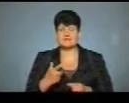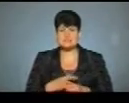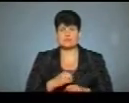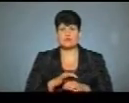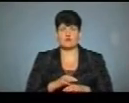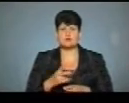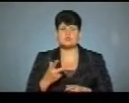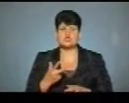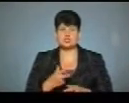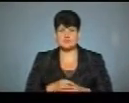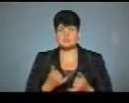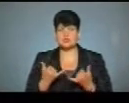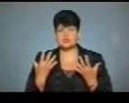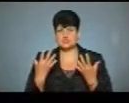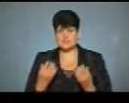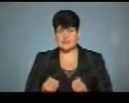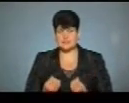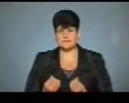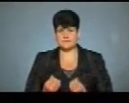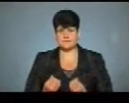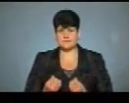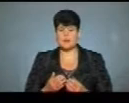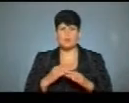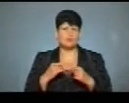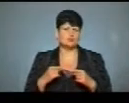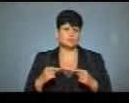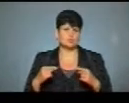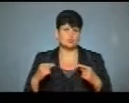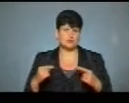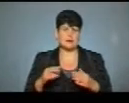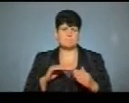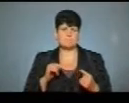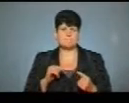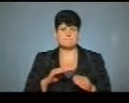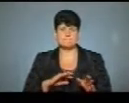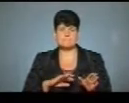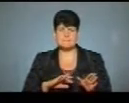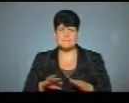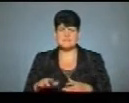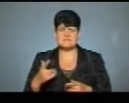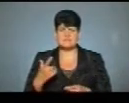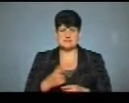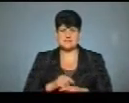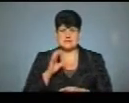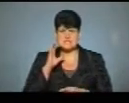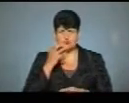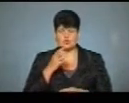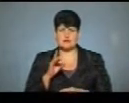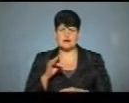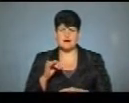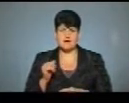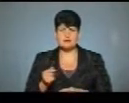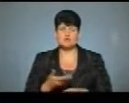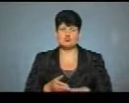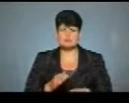щеплення. І на сьогоднішній день будь-яких післявакцинних серйозних реакцій або ускладнень